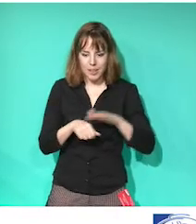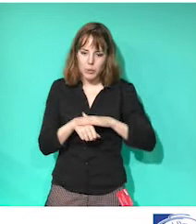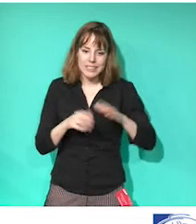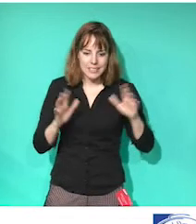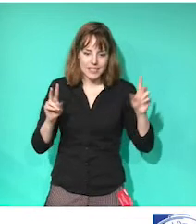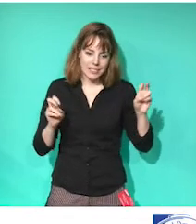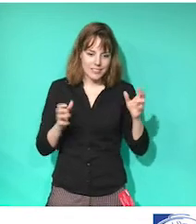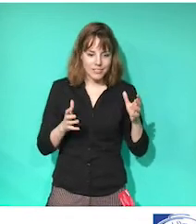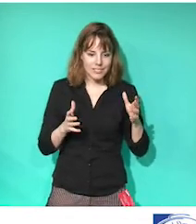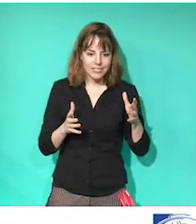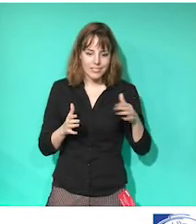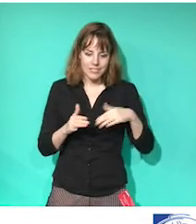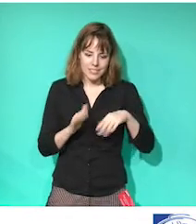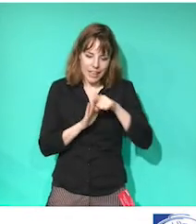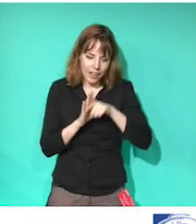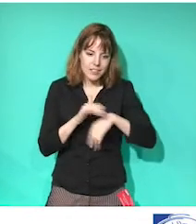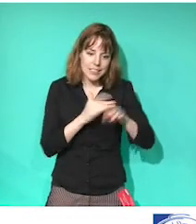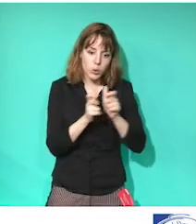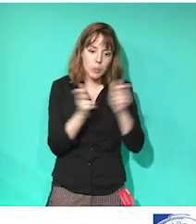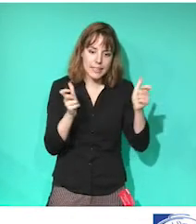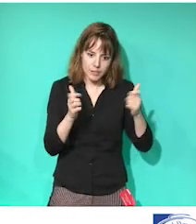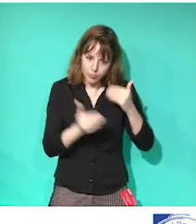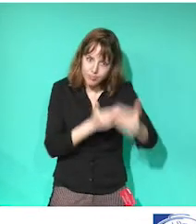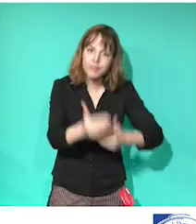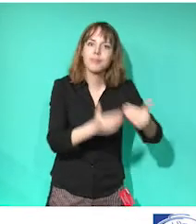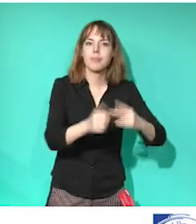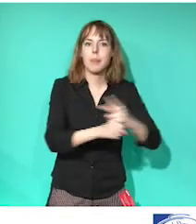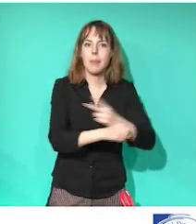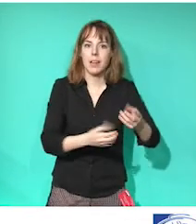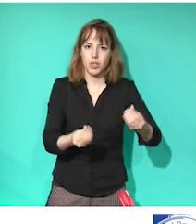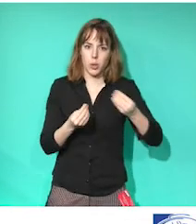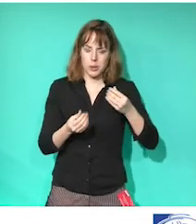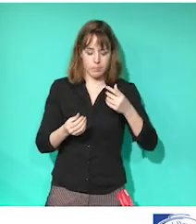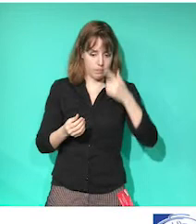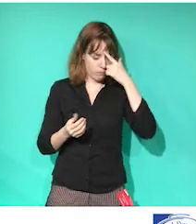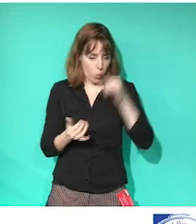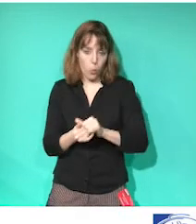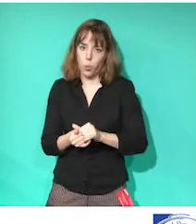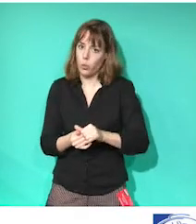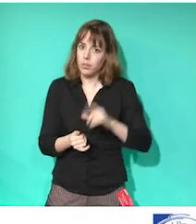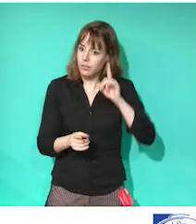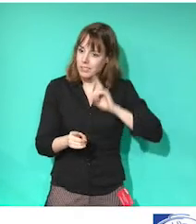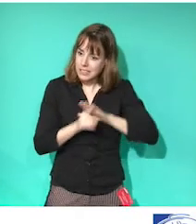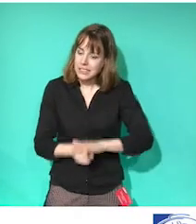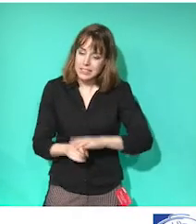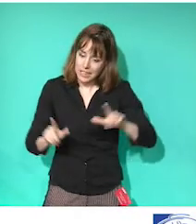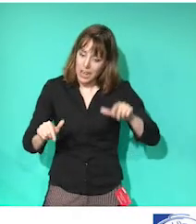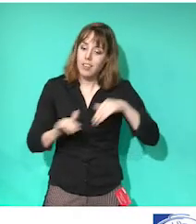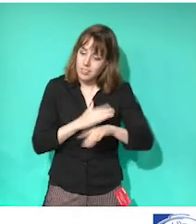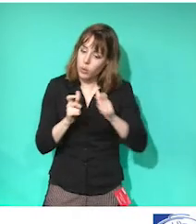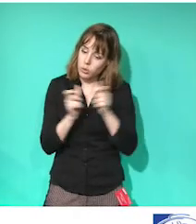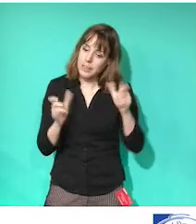du coup, c'est ce qui bloque peut-être la prise de conscience. Donc cette mobilisation pour nous a été